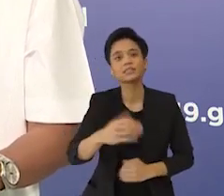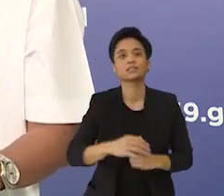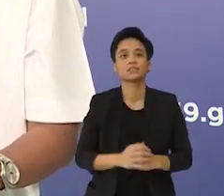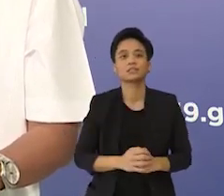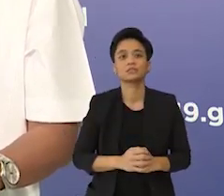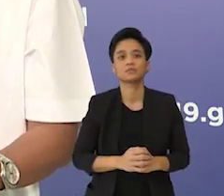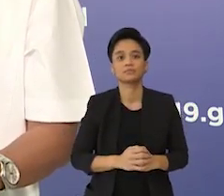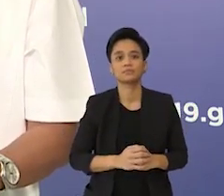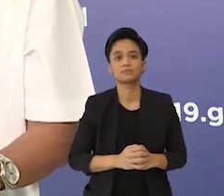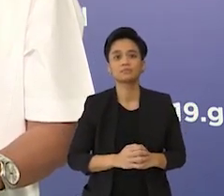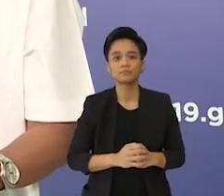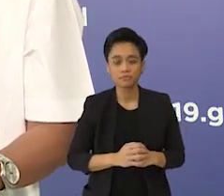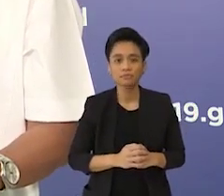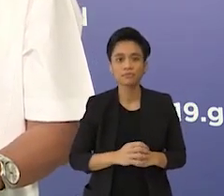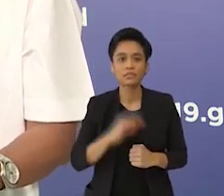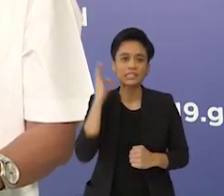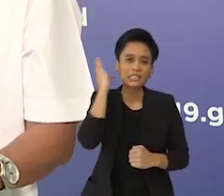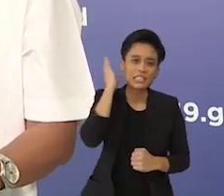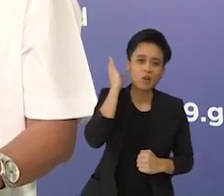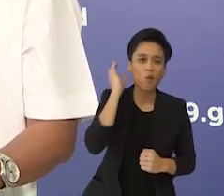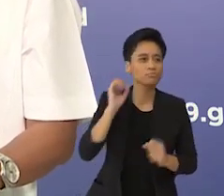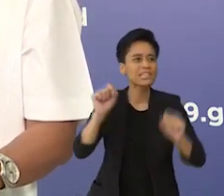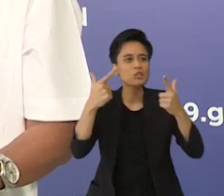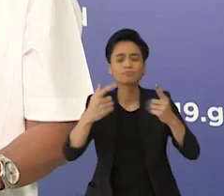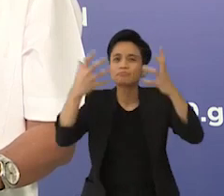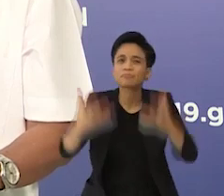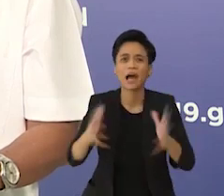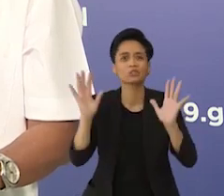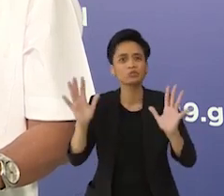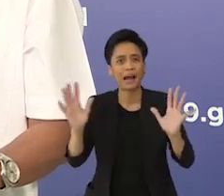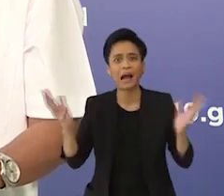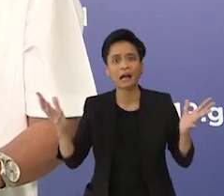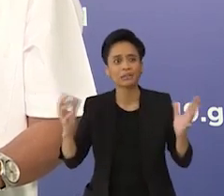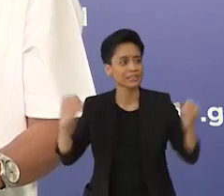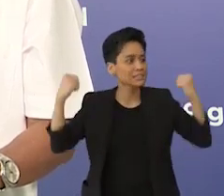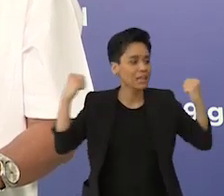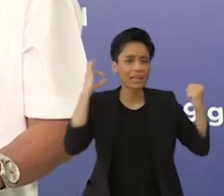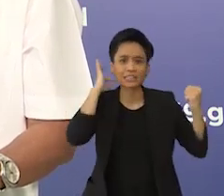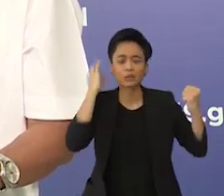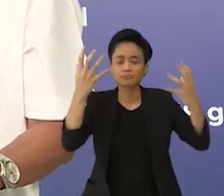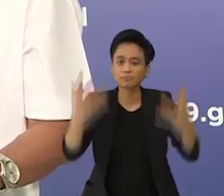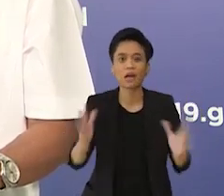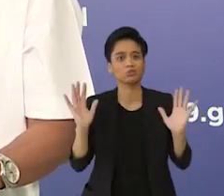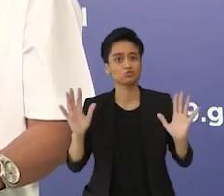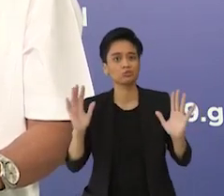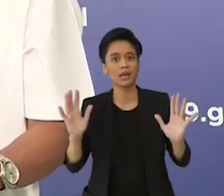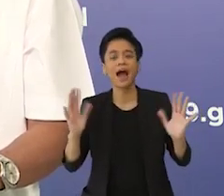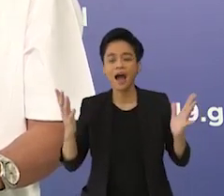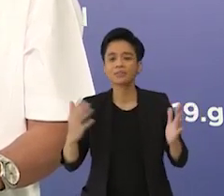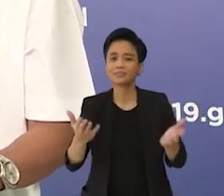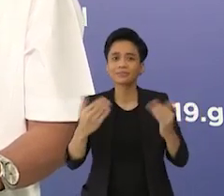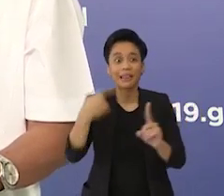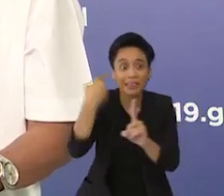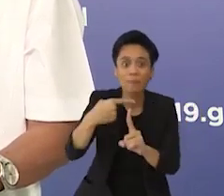risiko kesehatan dan kehidupan ekonomi Sudah berat Hai Mari kita pastikan tidak perlu kita tambah